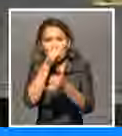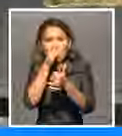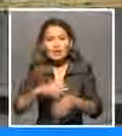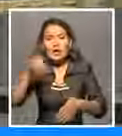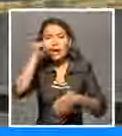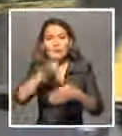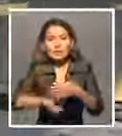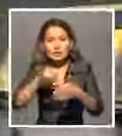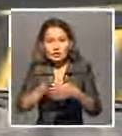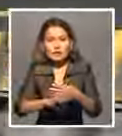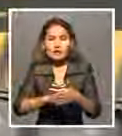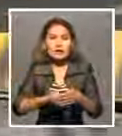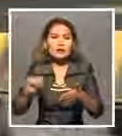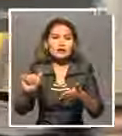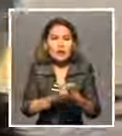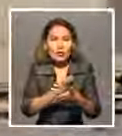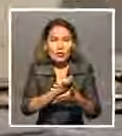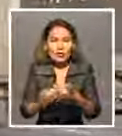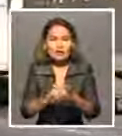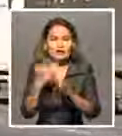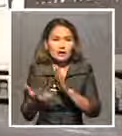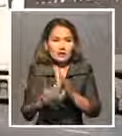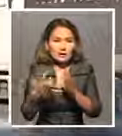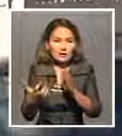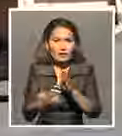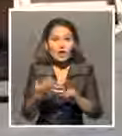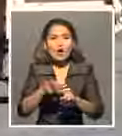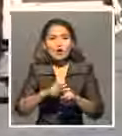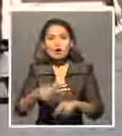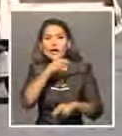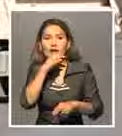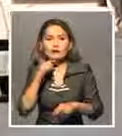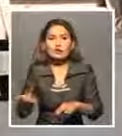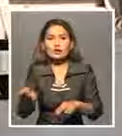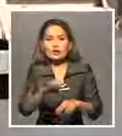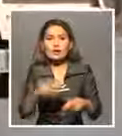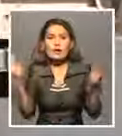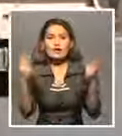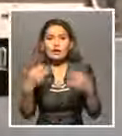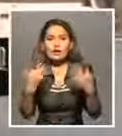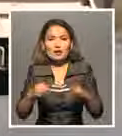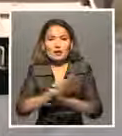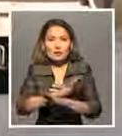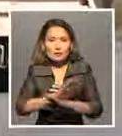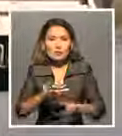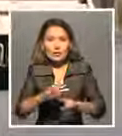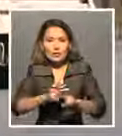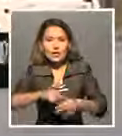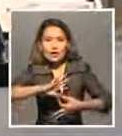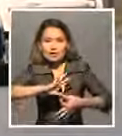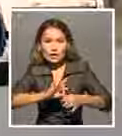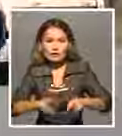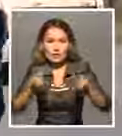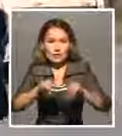сүйеніп, олардан қосымша құжаттарды сұраған. Не болмаса, тауардың барлығын түсіріп, арасында заңсыз заттар жоқ екенін дәлелдеу қажет деген талап